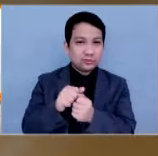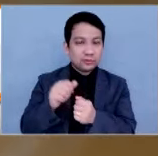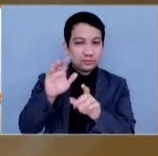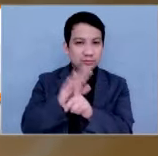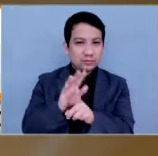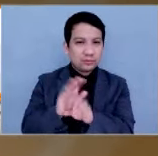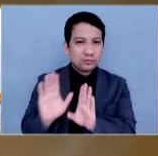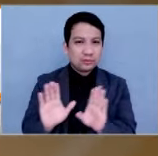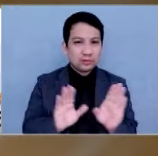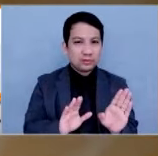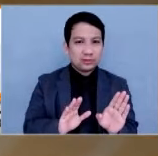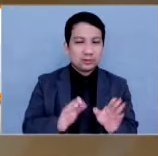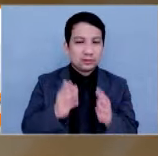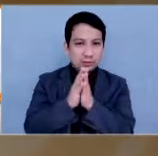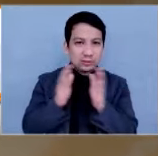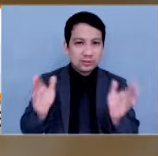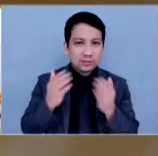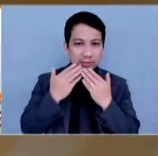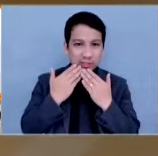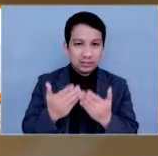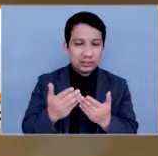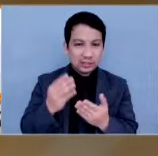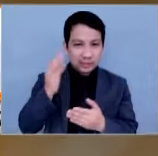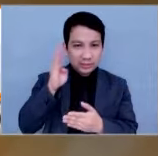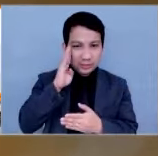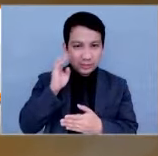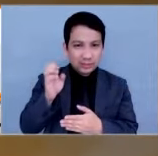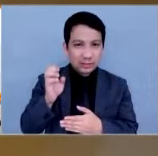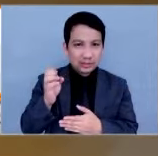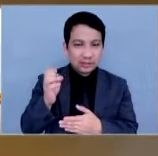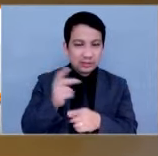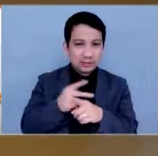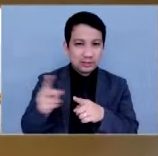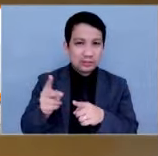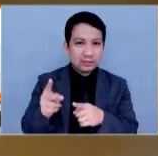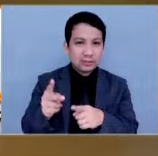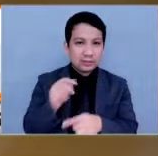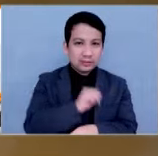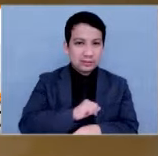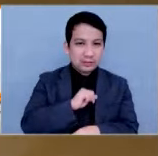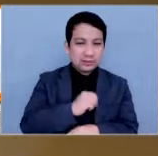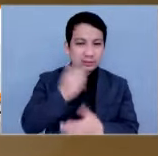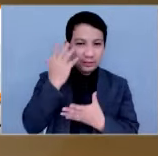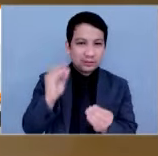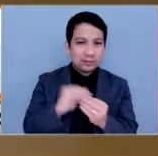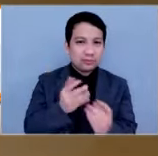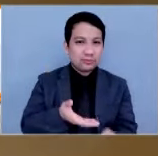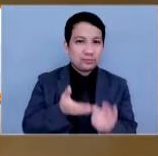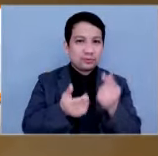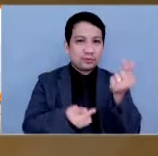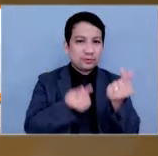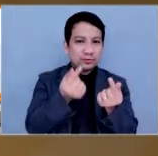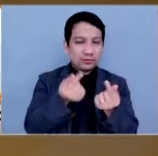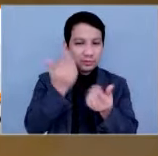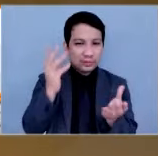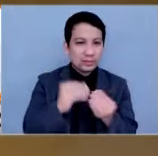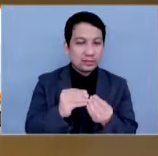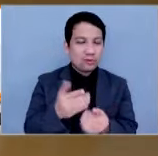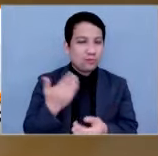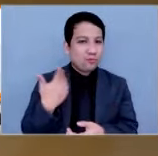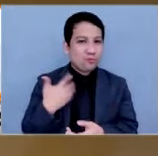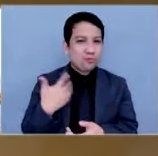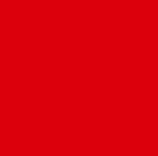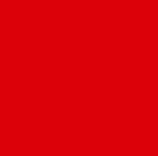at very thankful pa rin naman si Belle. Ang very professional na attitude na ito ni Belle, pinusuan naman ng mga netizen